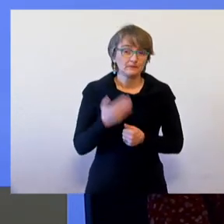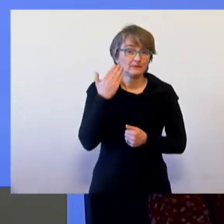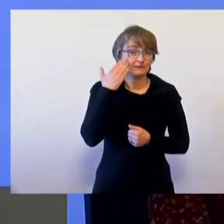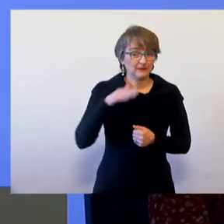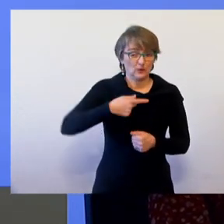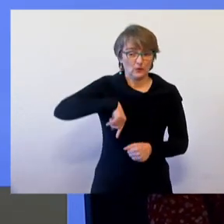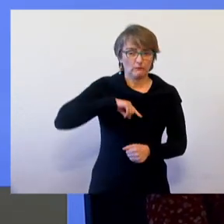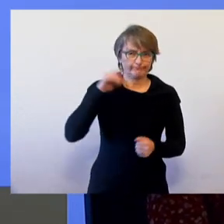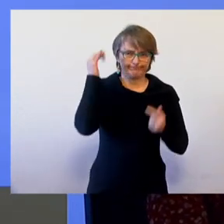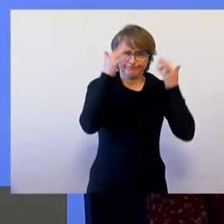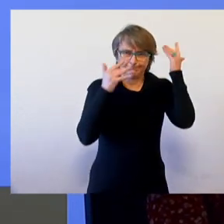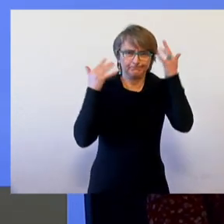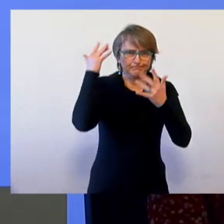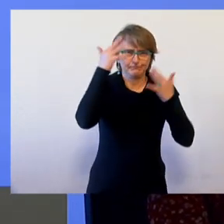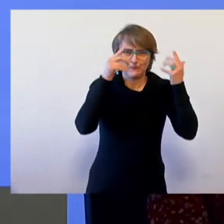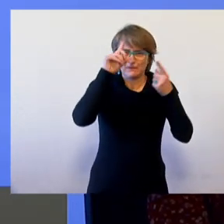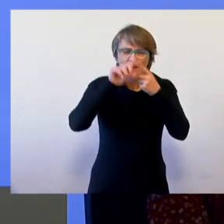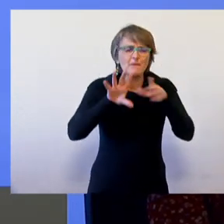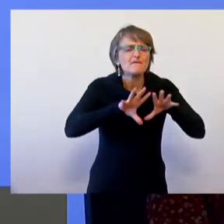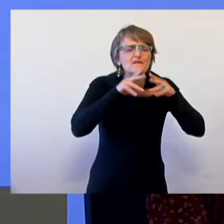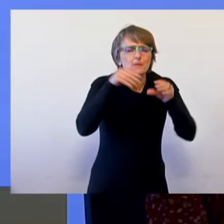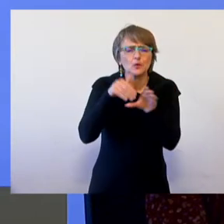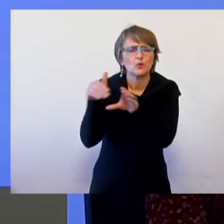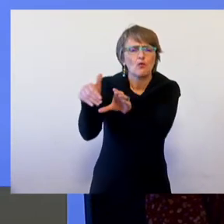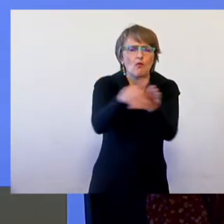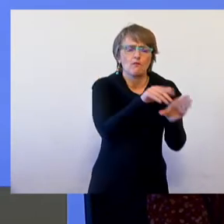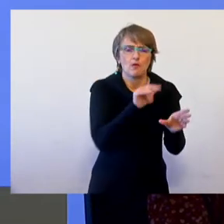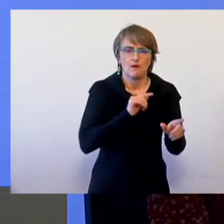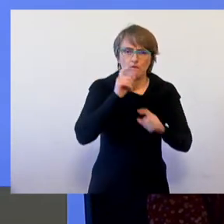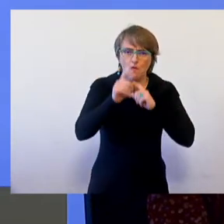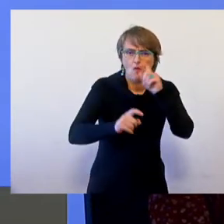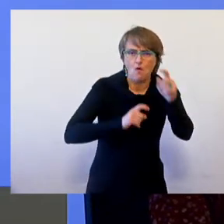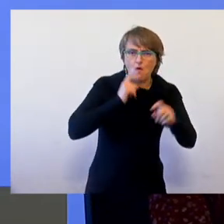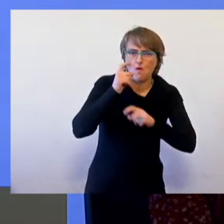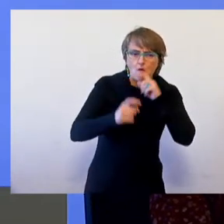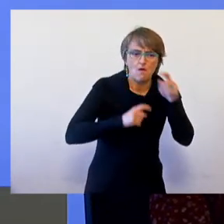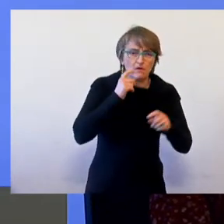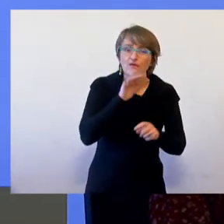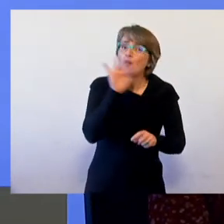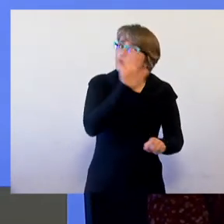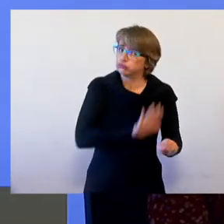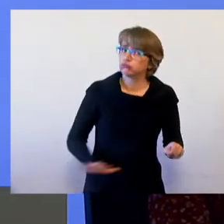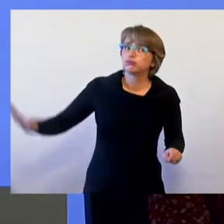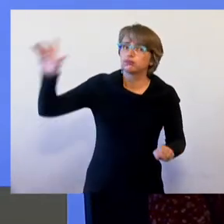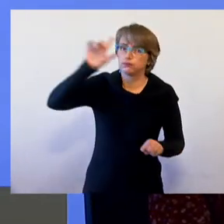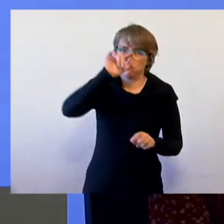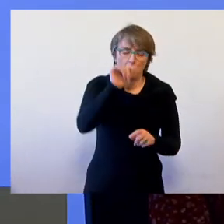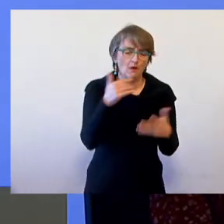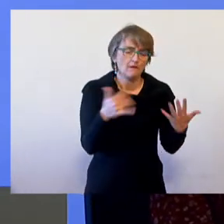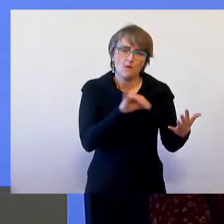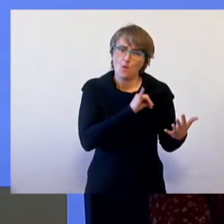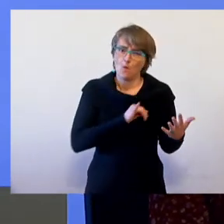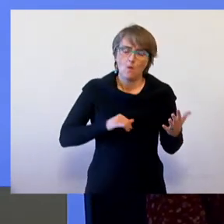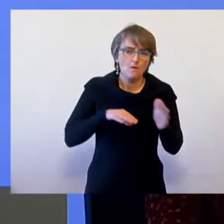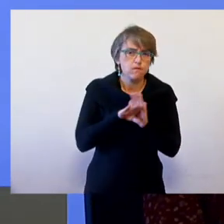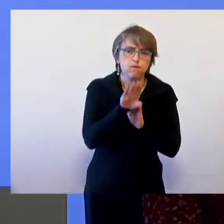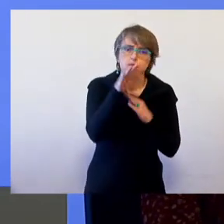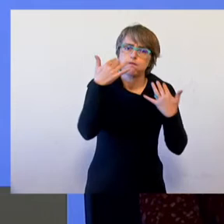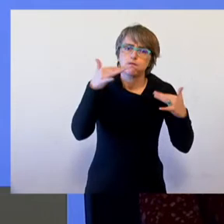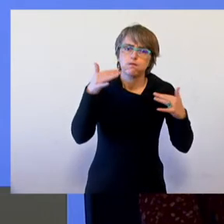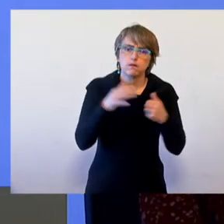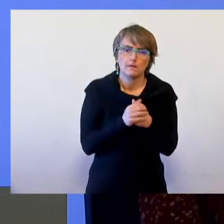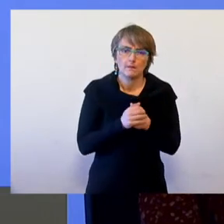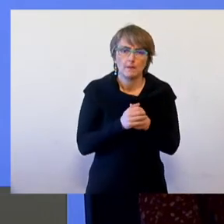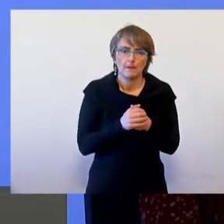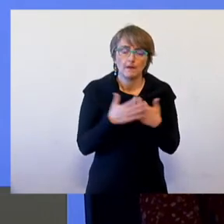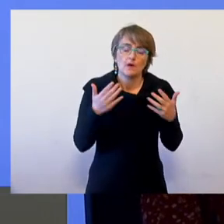beaucoup, c'est la montée des violences intrafamiliales, qui est un phénomène national. Alors, il monte, il y a heureusement plus